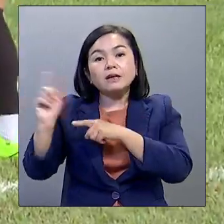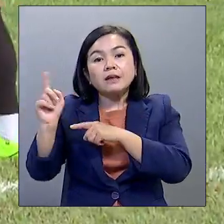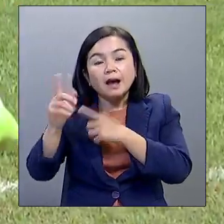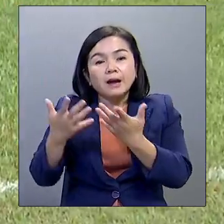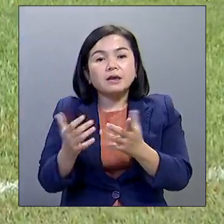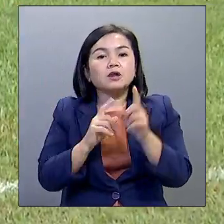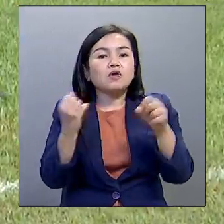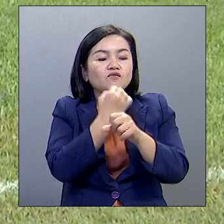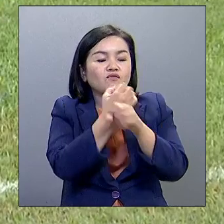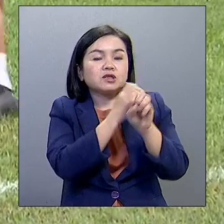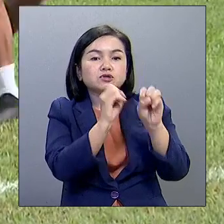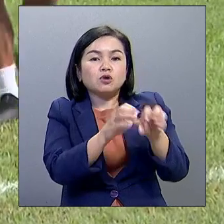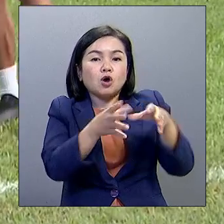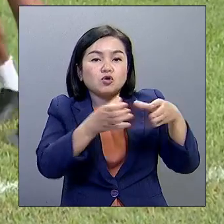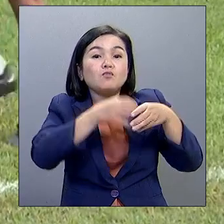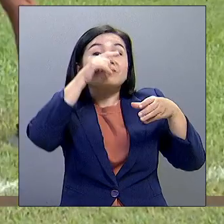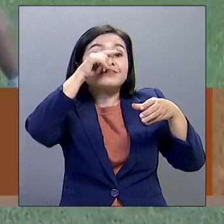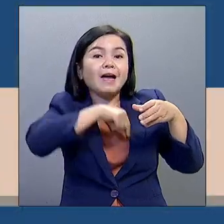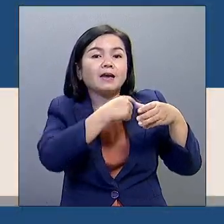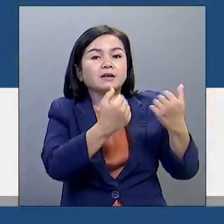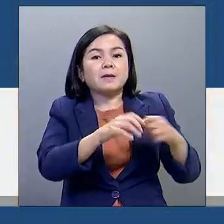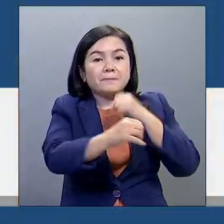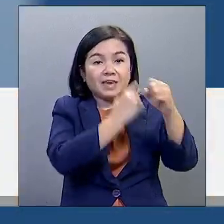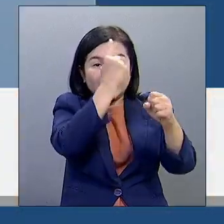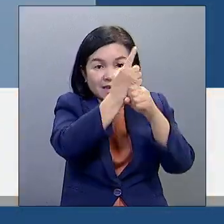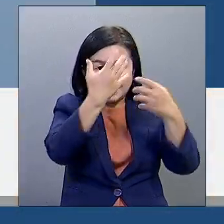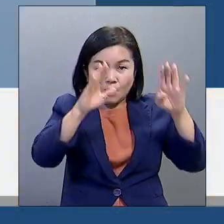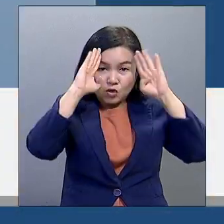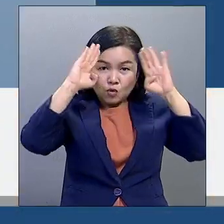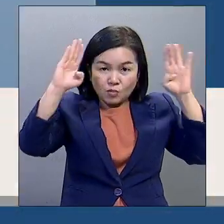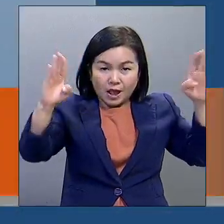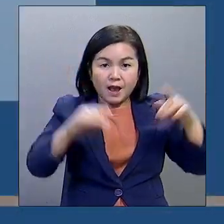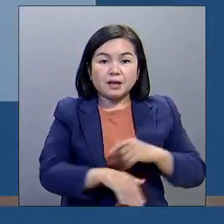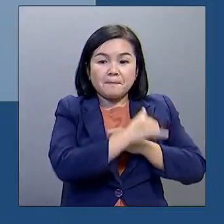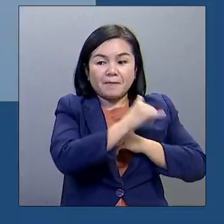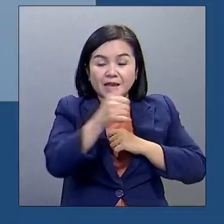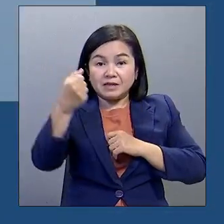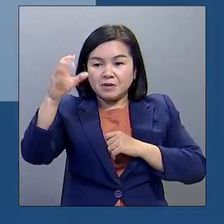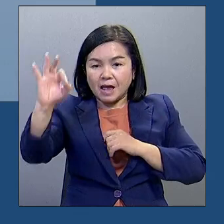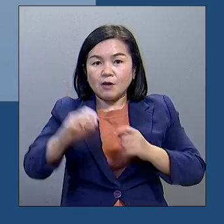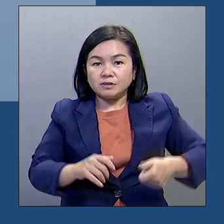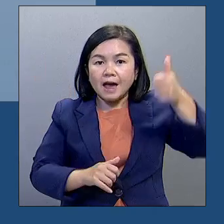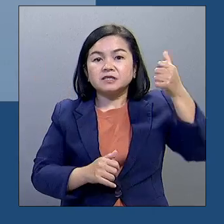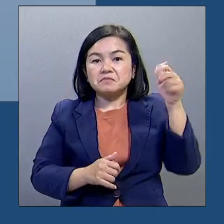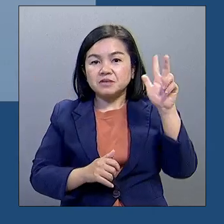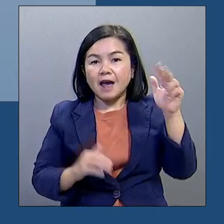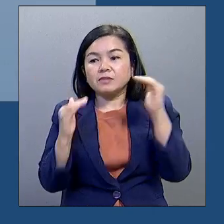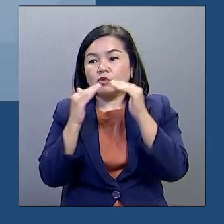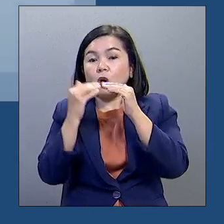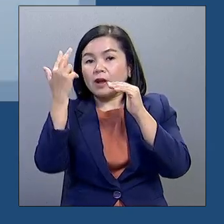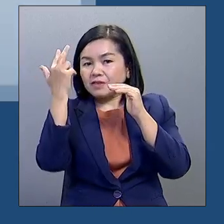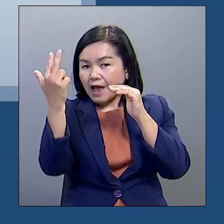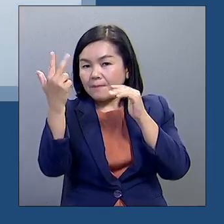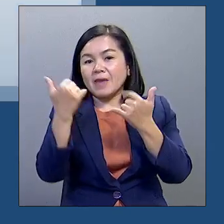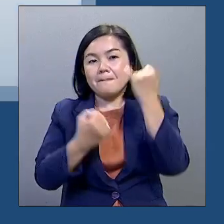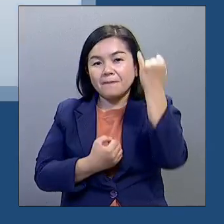โดยตลอดการคุมทีมชาติไทยของมาโน่1ปีเต็มคุมทีมไปทั้งหมด19นัดชนะ13นัดเสมอ3นัด